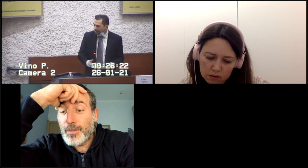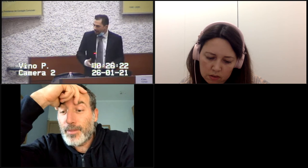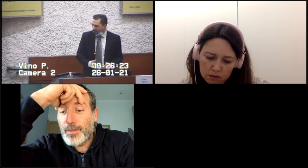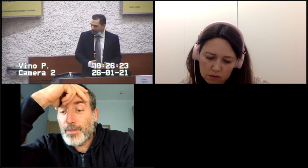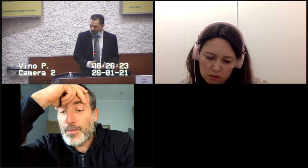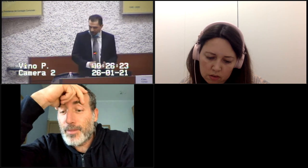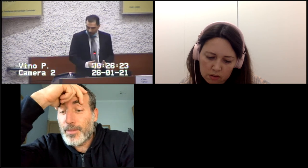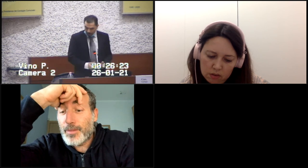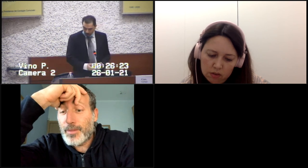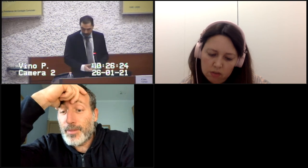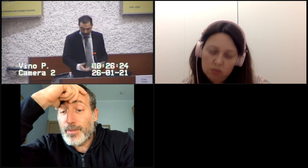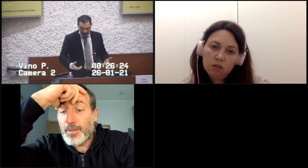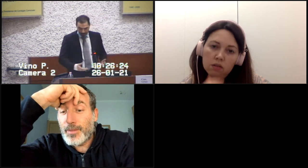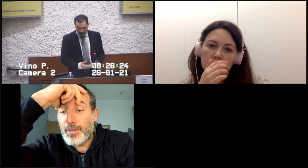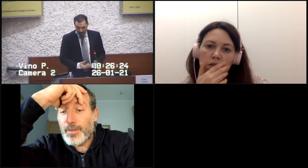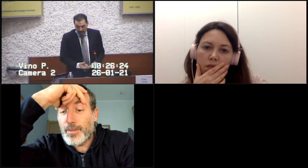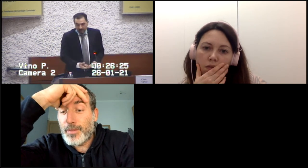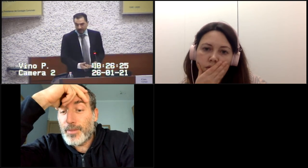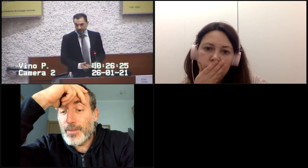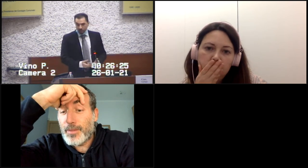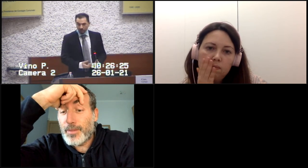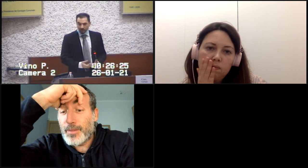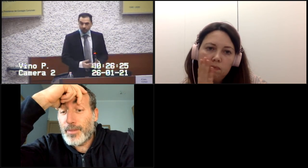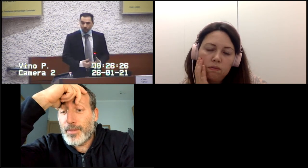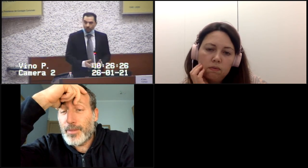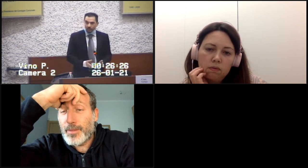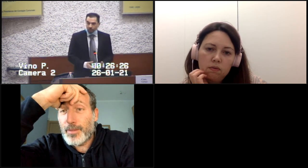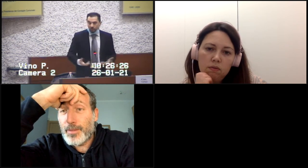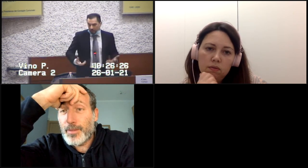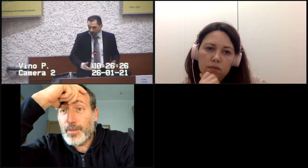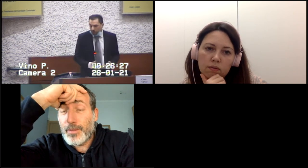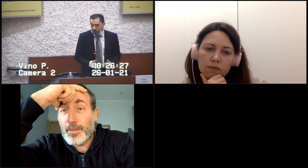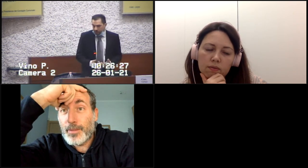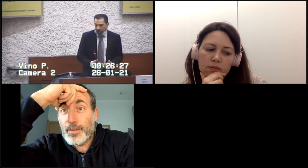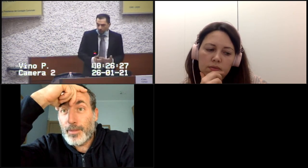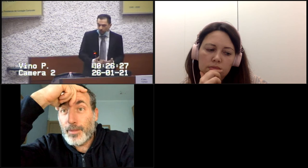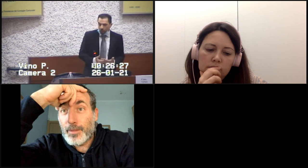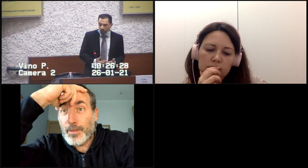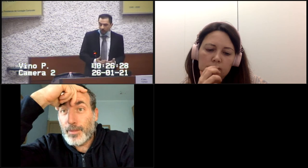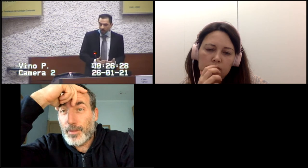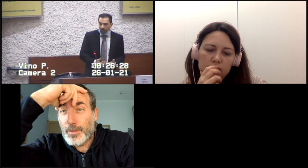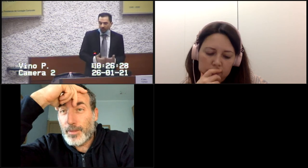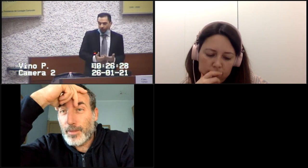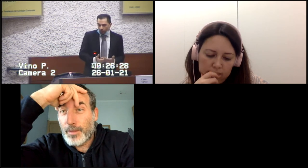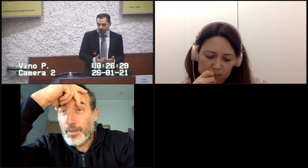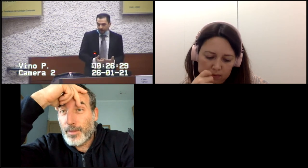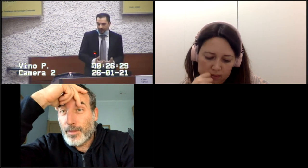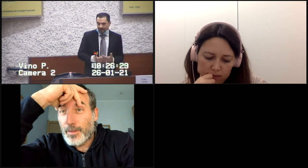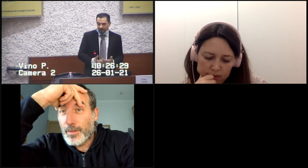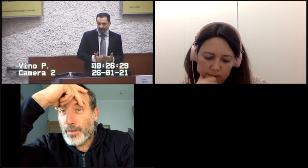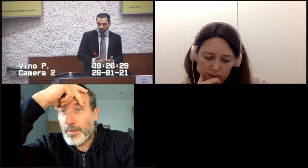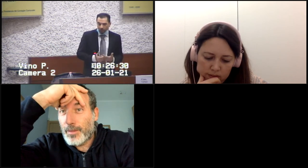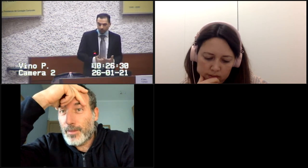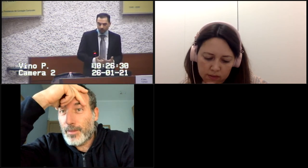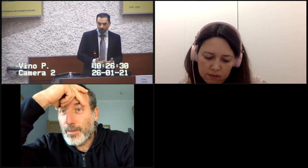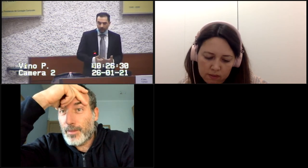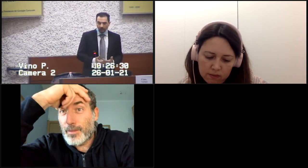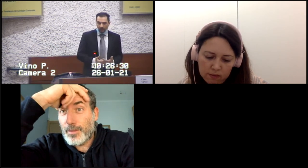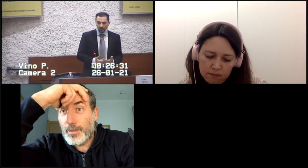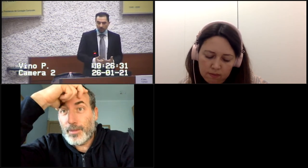città mi fa un po' sorridere. Detto questo, ripeto, secondo noi forse sarebbe stato